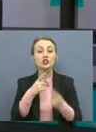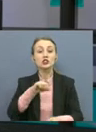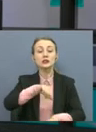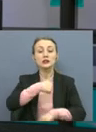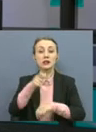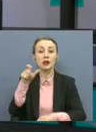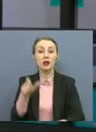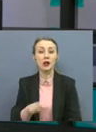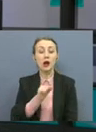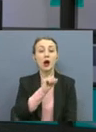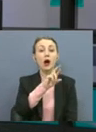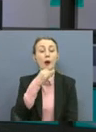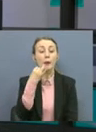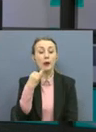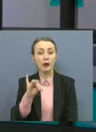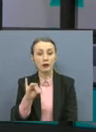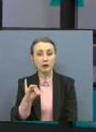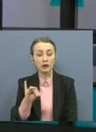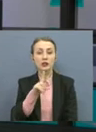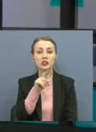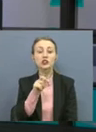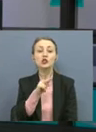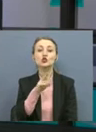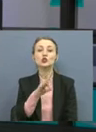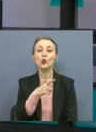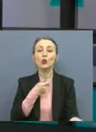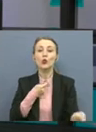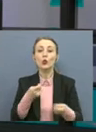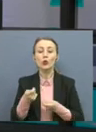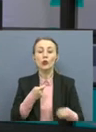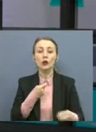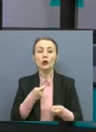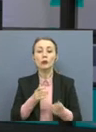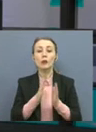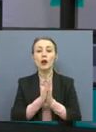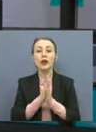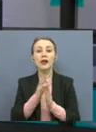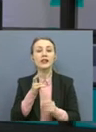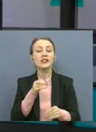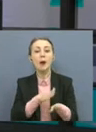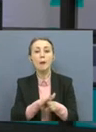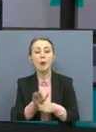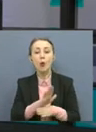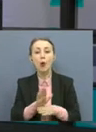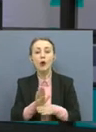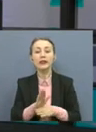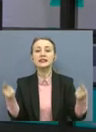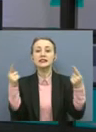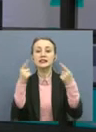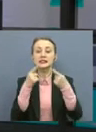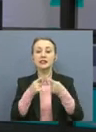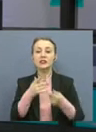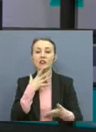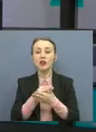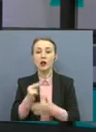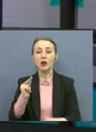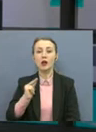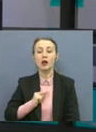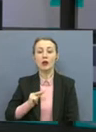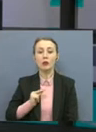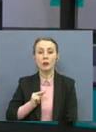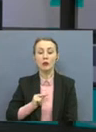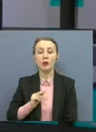жыл мерекесін тойлаған. Осылайша президент жарлығын ескермеді деп айыпталған Ерейментау ауданының әкімі Абай Әлжановтың мәселесі әдеп